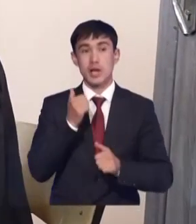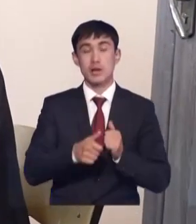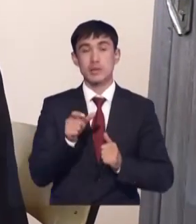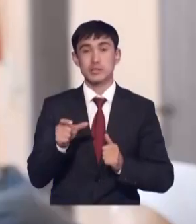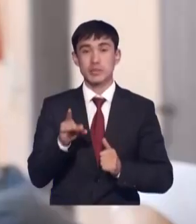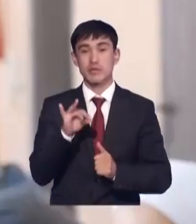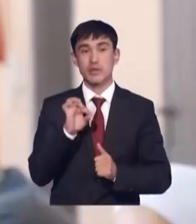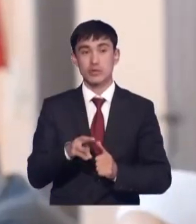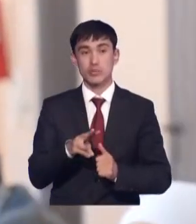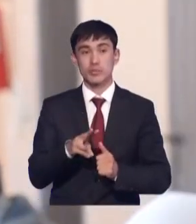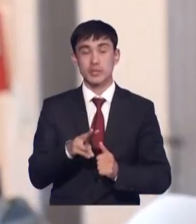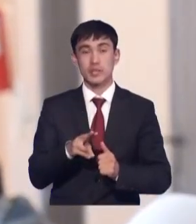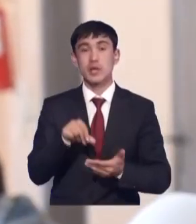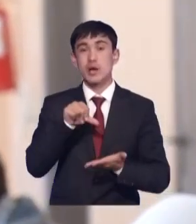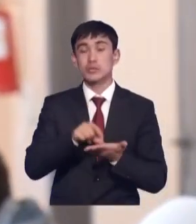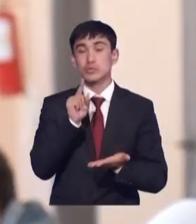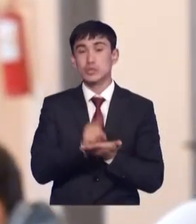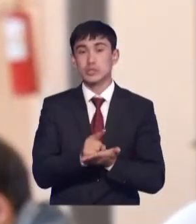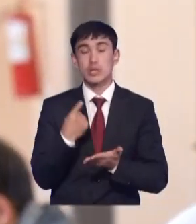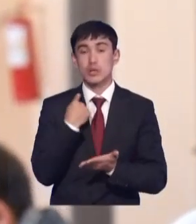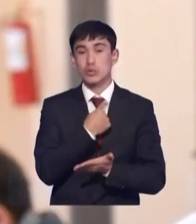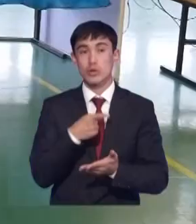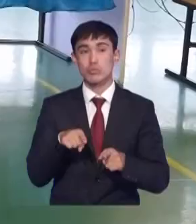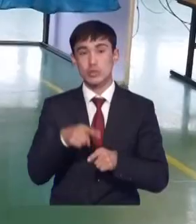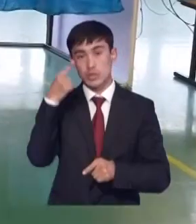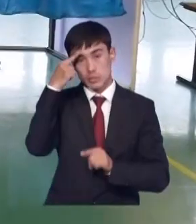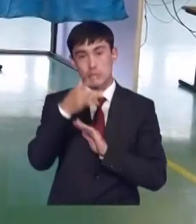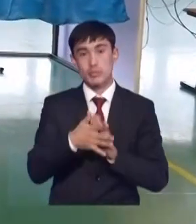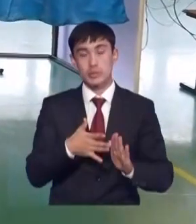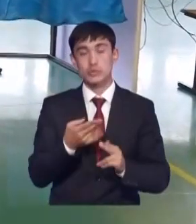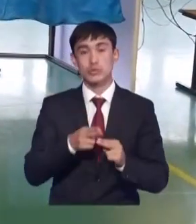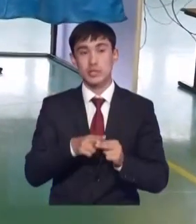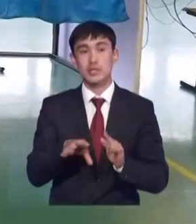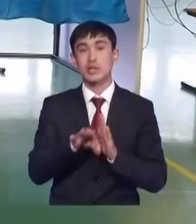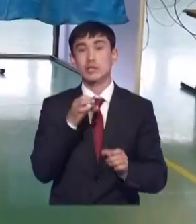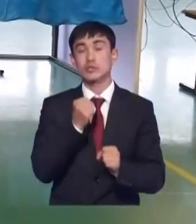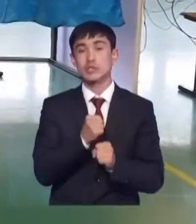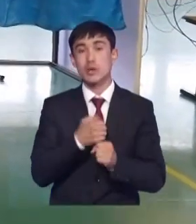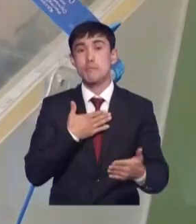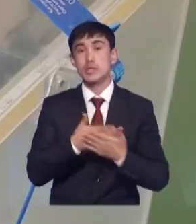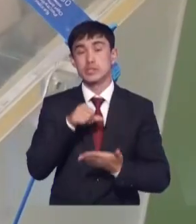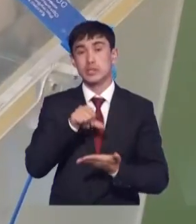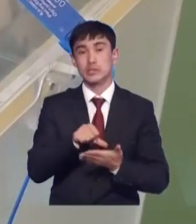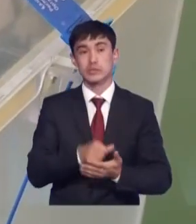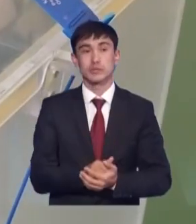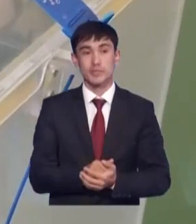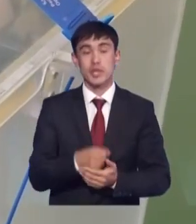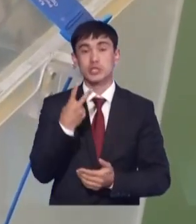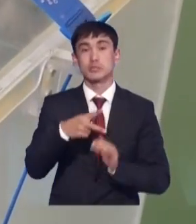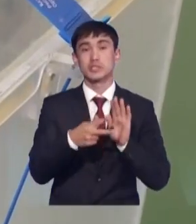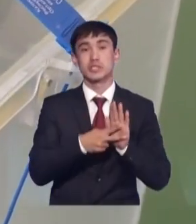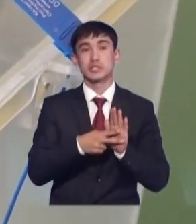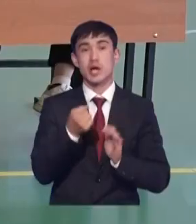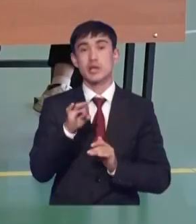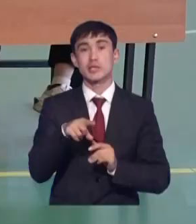азамат референдумнан тыс қалмауы тиіс. Талдықорғандықтар мұны жақсы түсінеді, сондықтан таңдау жасауда белсенділік танытуда. 28-ші